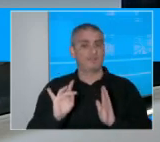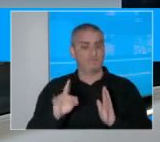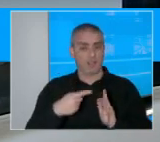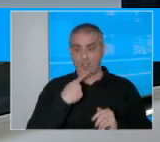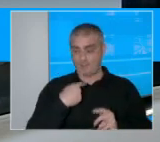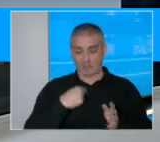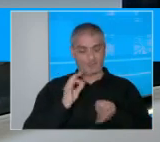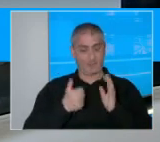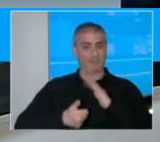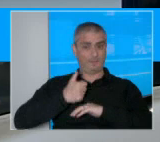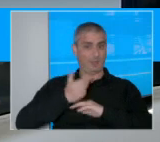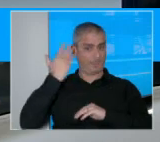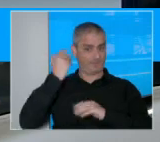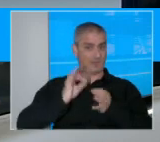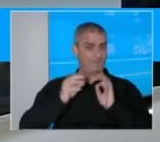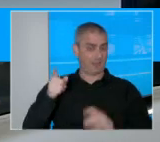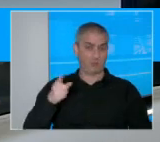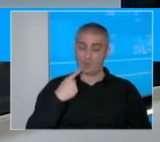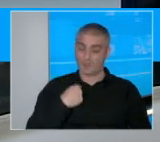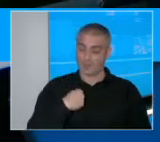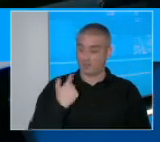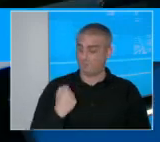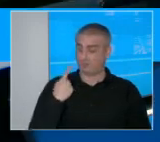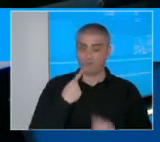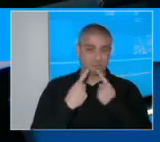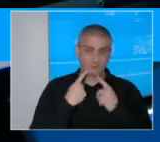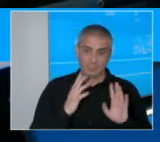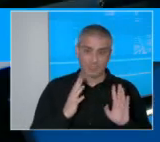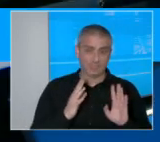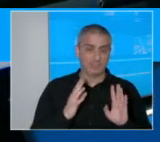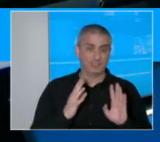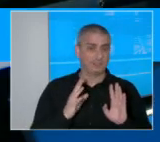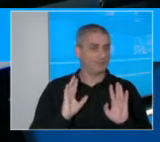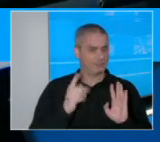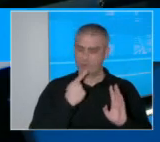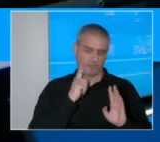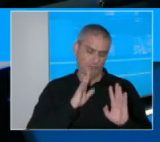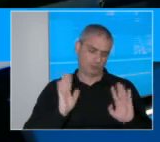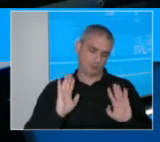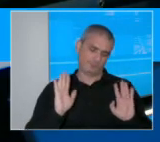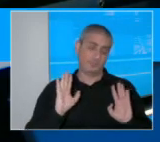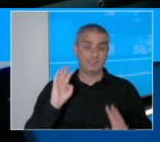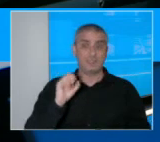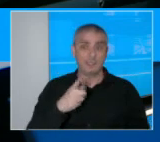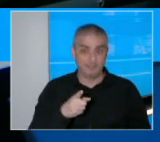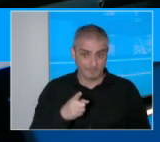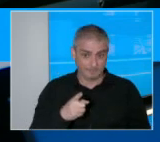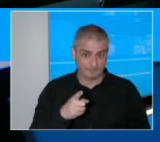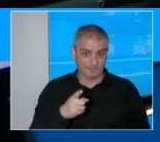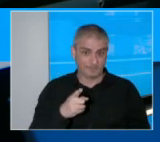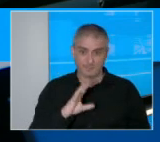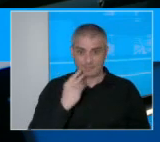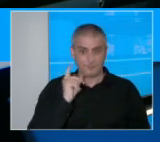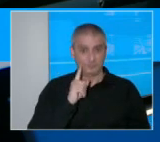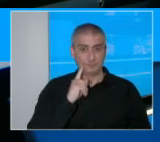לי פרקליט בכיר שהיה בעבר בפרקליטות, אמר לי שבוע שעבר בשיחה, אורי אם, לא, אני לא אומר את השם. Okay. אם אין